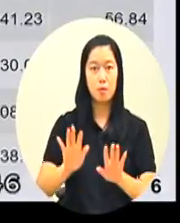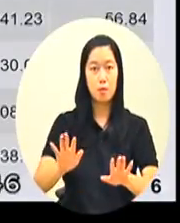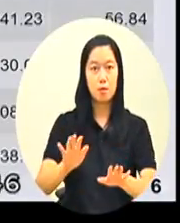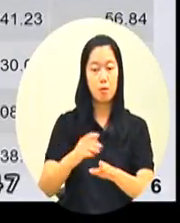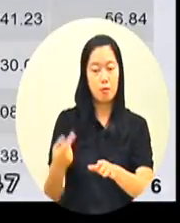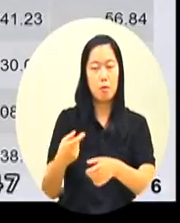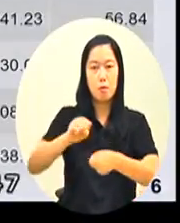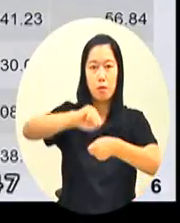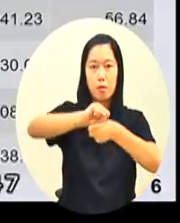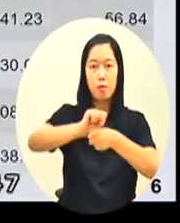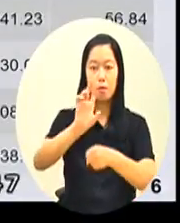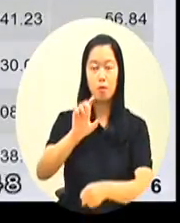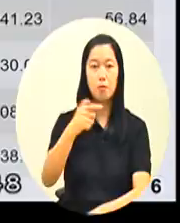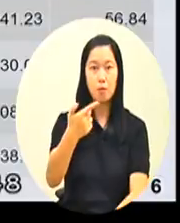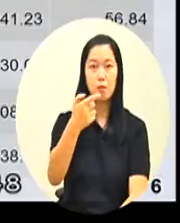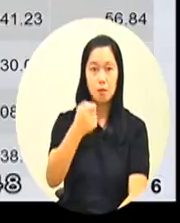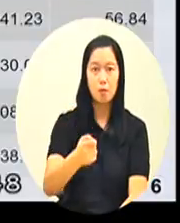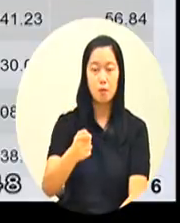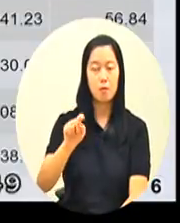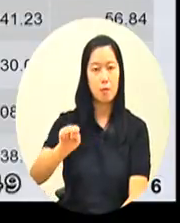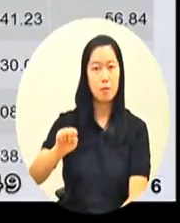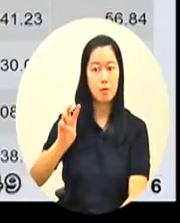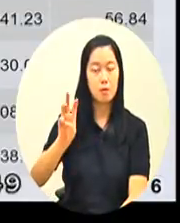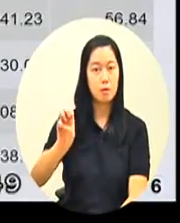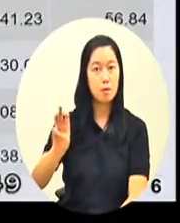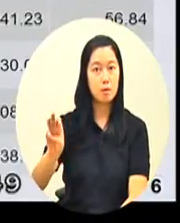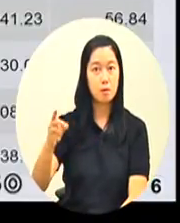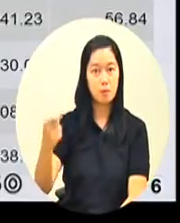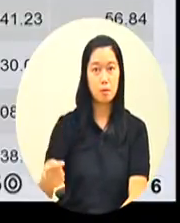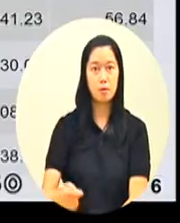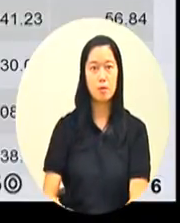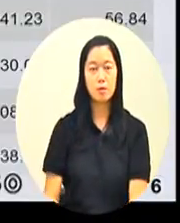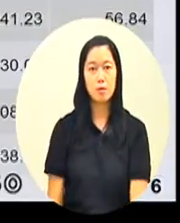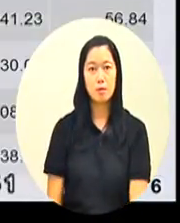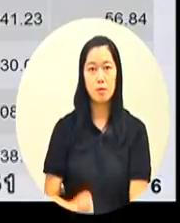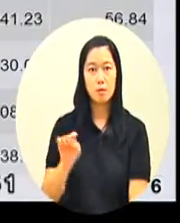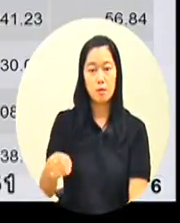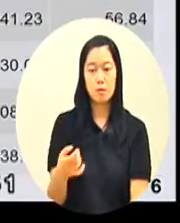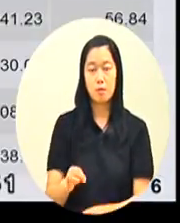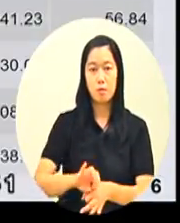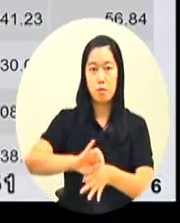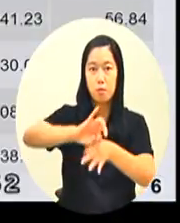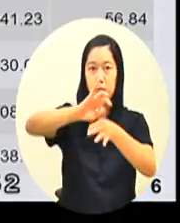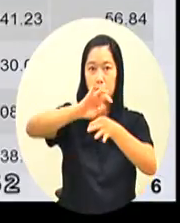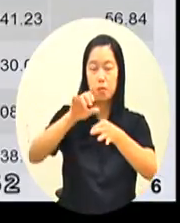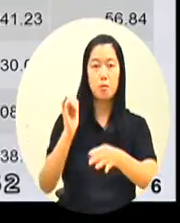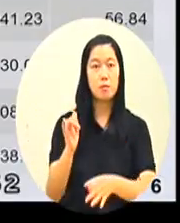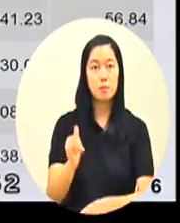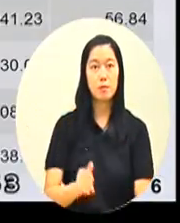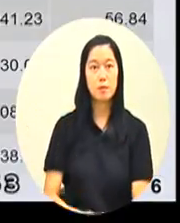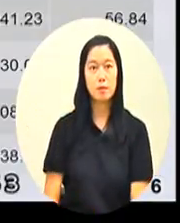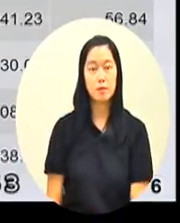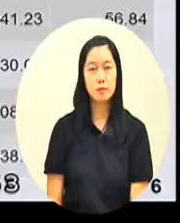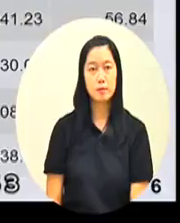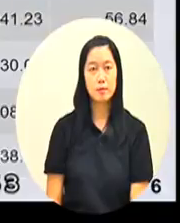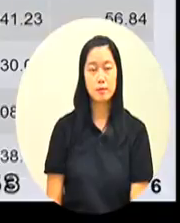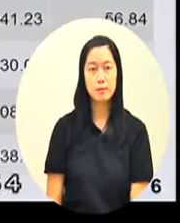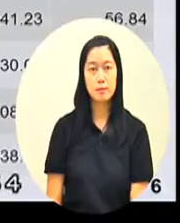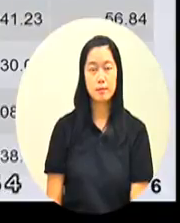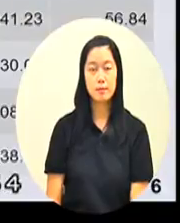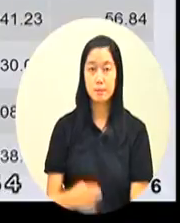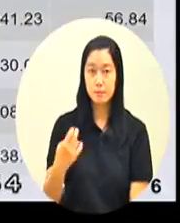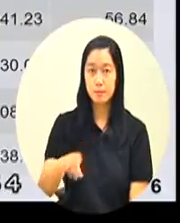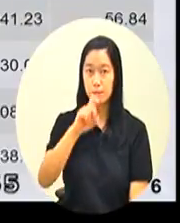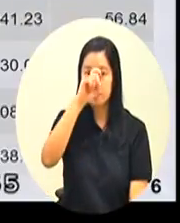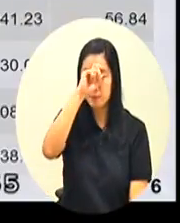多了86.33亿，多了86亿，这个成长幅度还蛮不错的。另外，我们为了弥